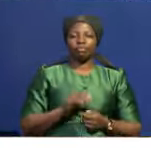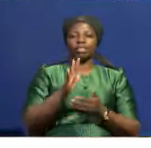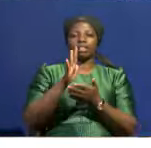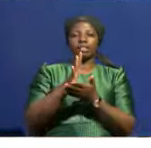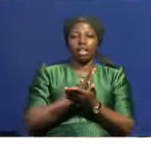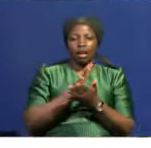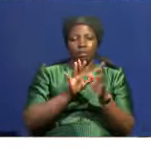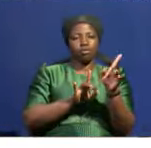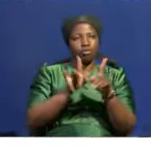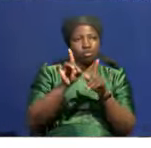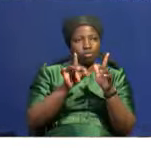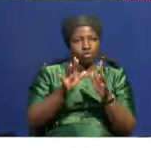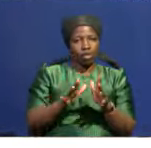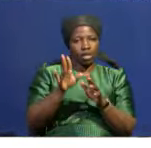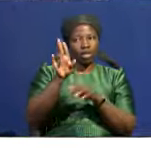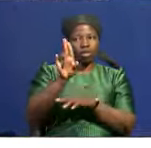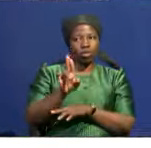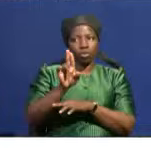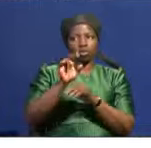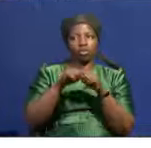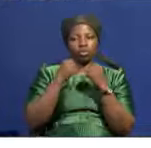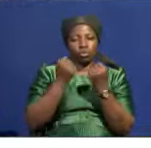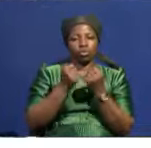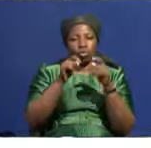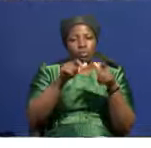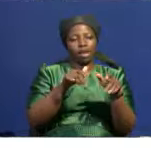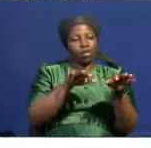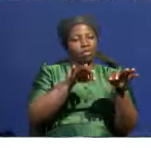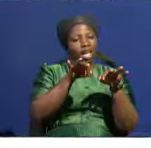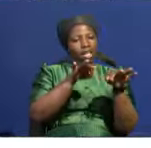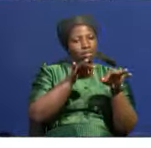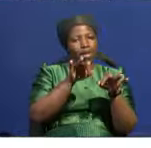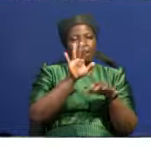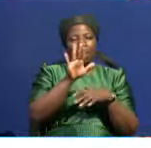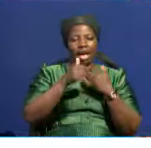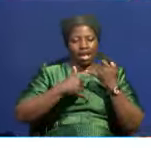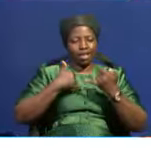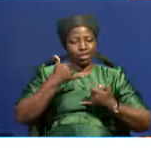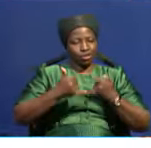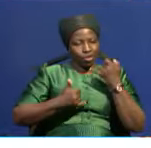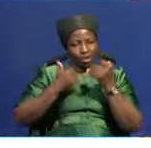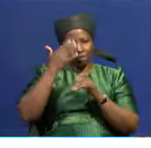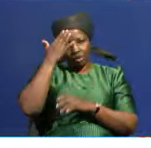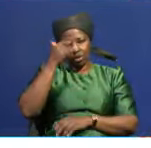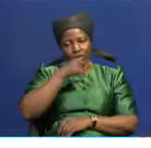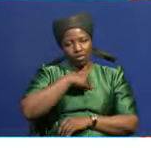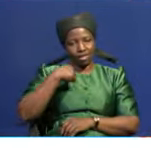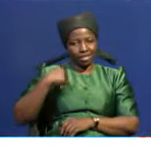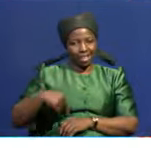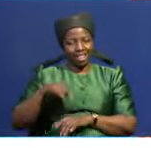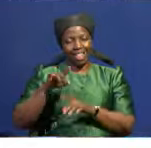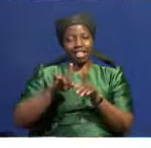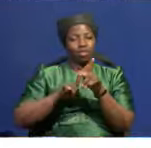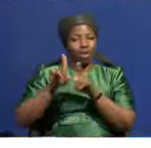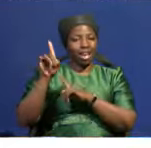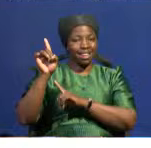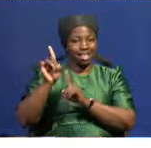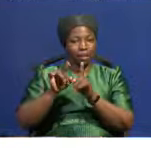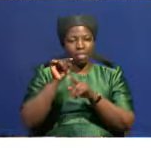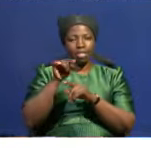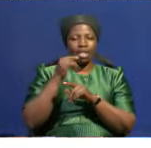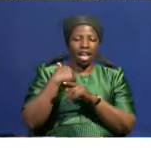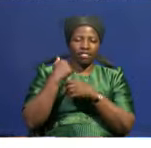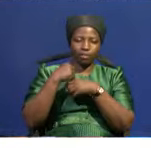Baadhi ya watalii wanatumia mitandao ya kijamii kuelezea kufurahishwa kwao na utalii wa China. Hii imechangia